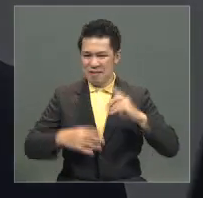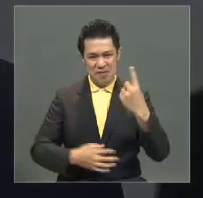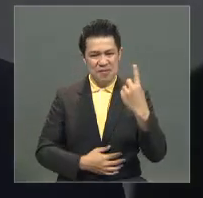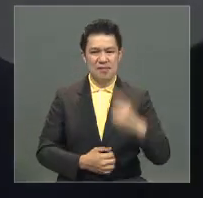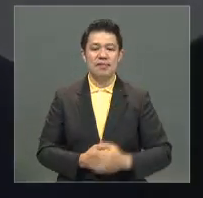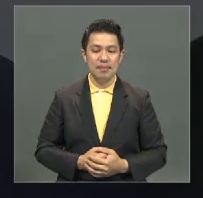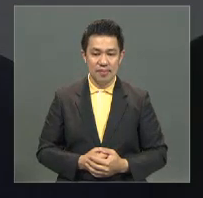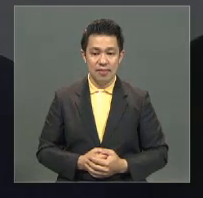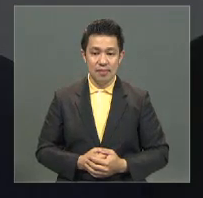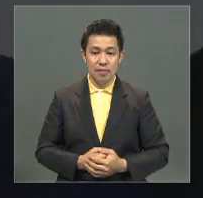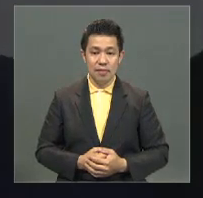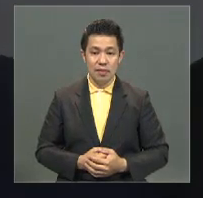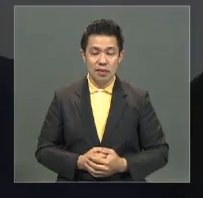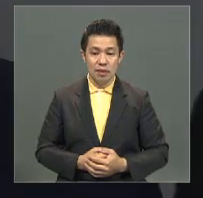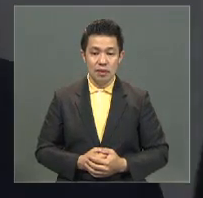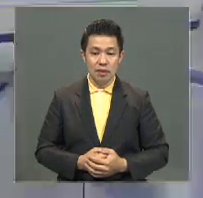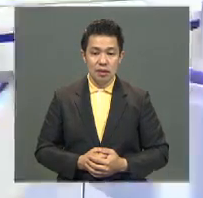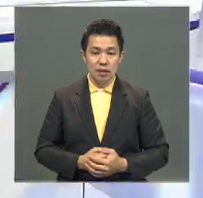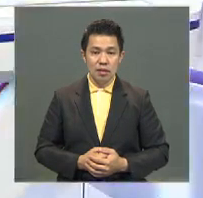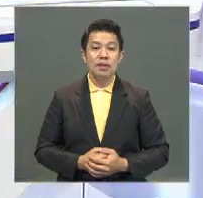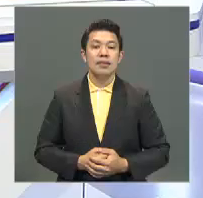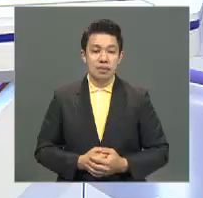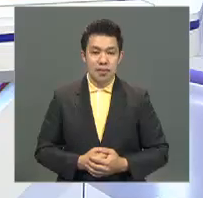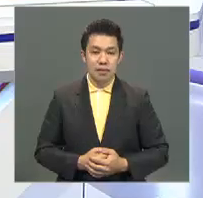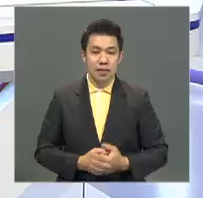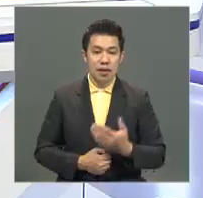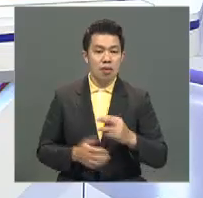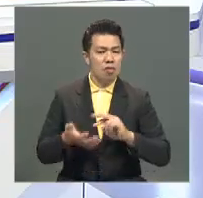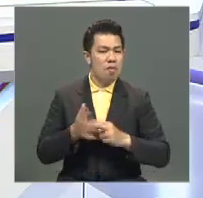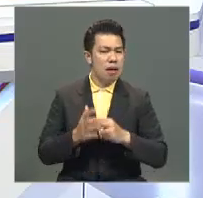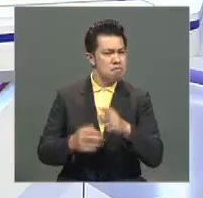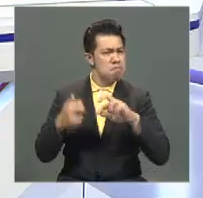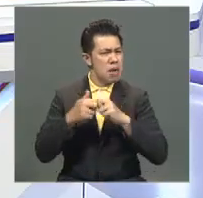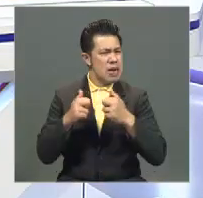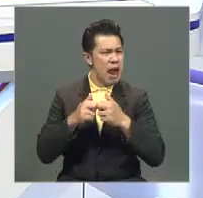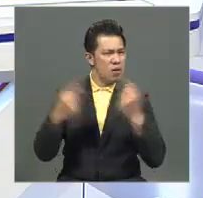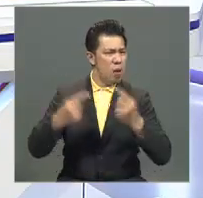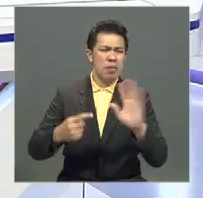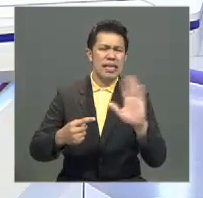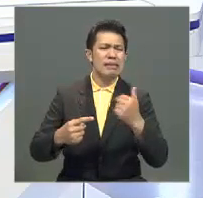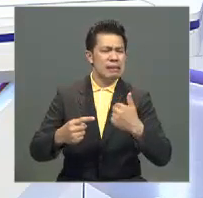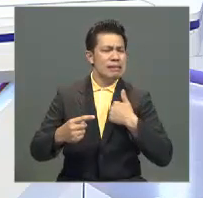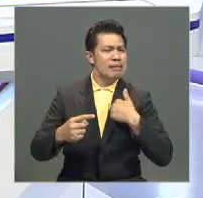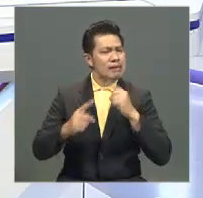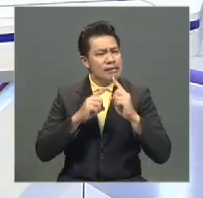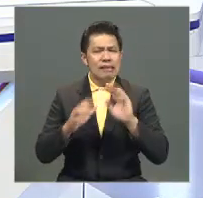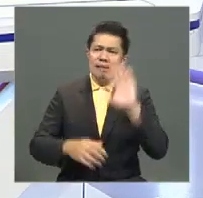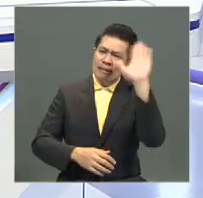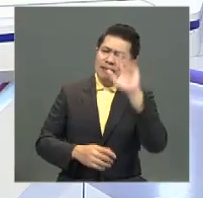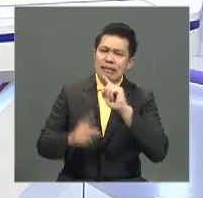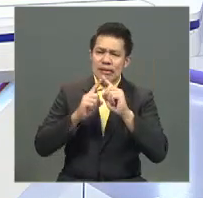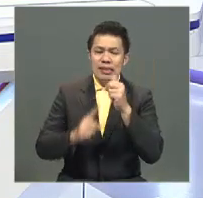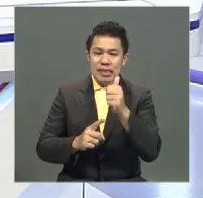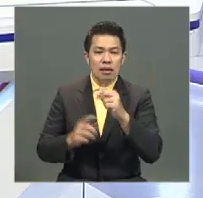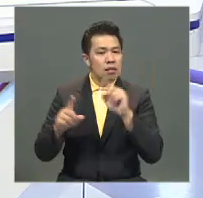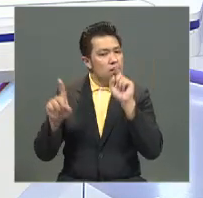มาการเมืองครั้งนี้มีอะไรได้มา คำว่าจากกันด้วยดีที่คุณอุตมะให้สัมภาษณ์ไปเมื่อสักครู่นี้นะเป็นคำ